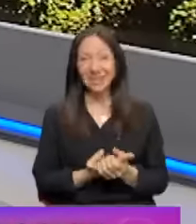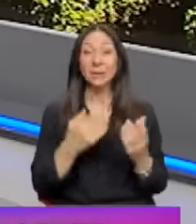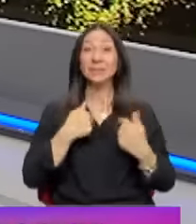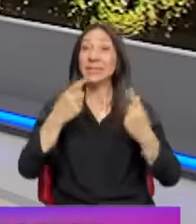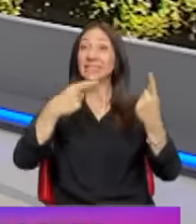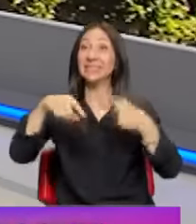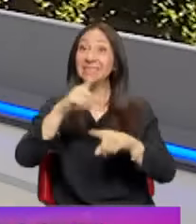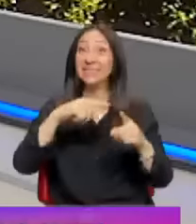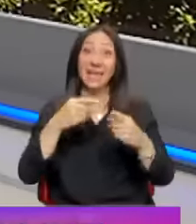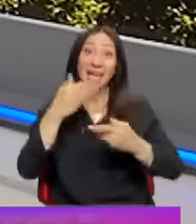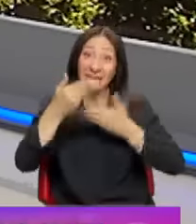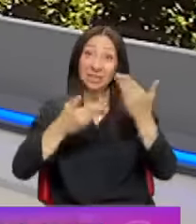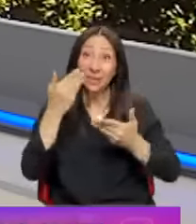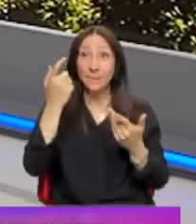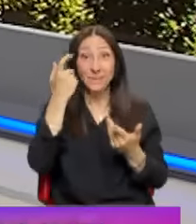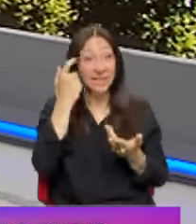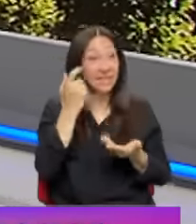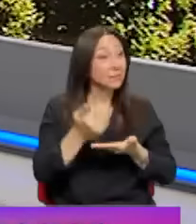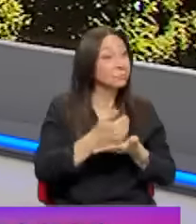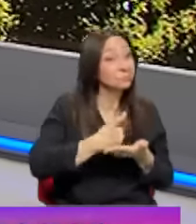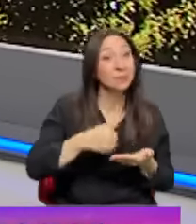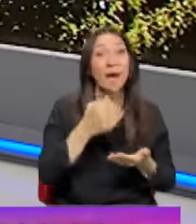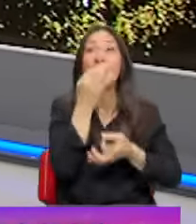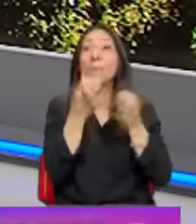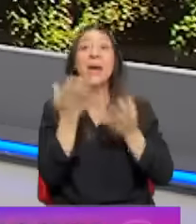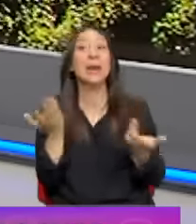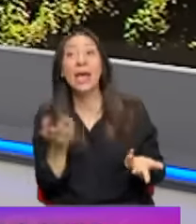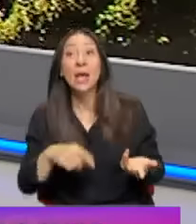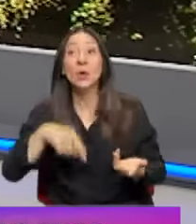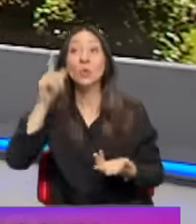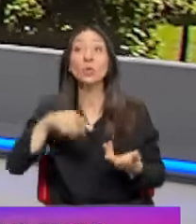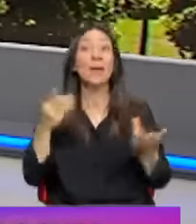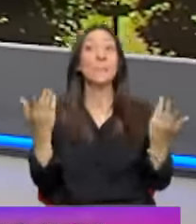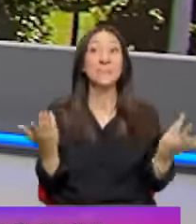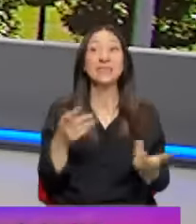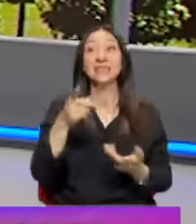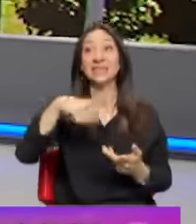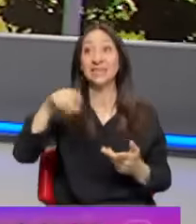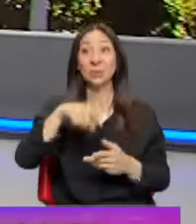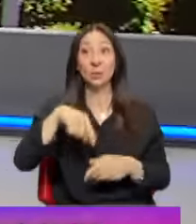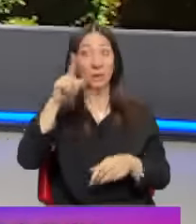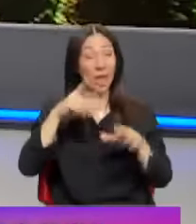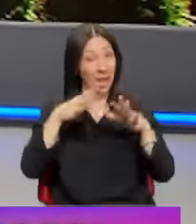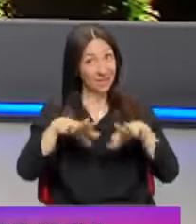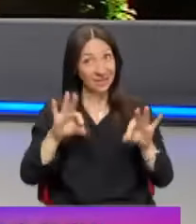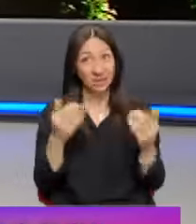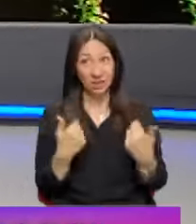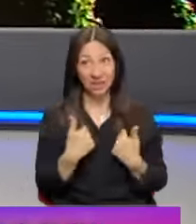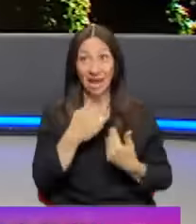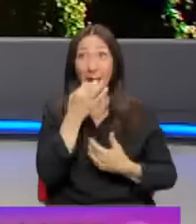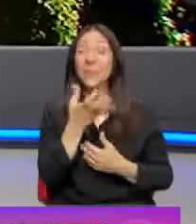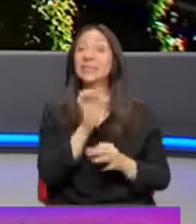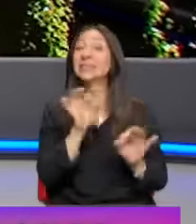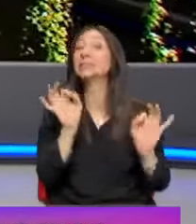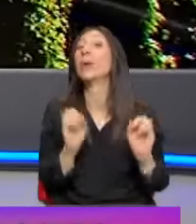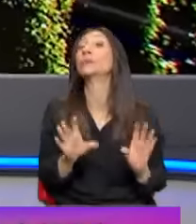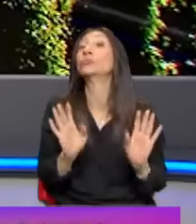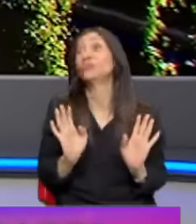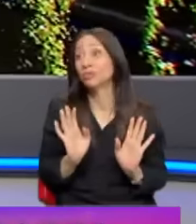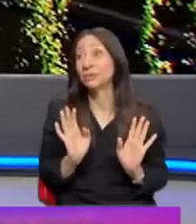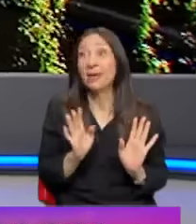sizi güncelleyeceğiz. Bilgilerimizle, günün gündemin getirdikleriyle sizi güne hazırlayacağız. Habersiz